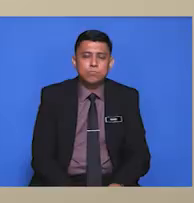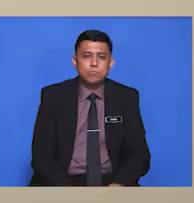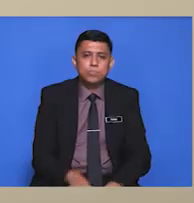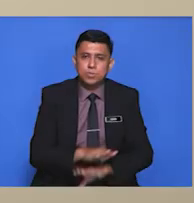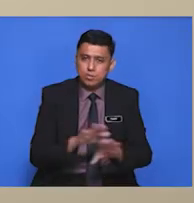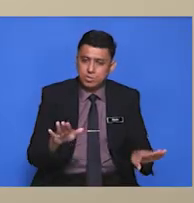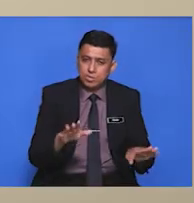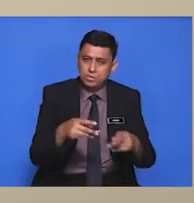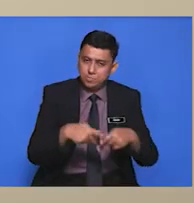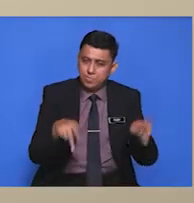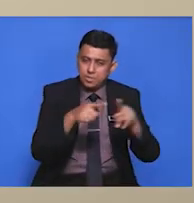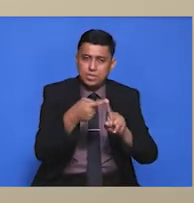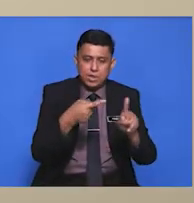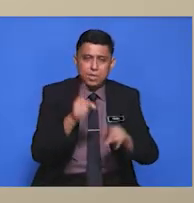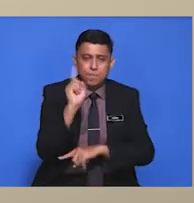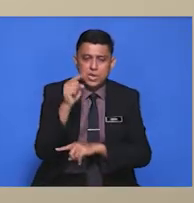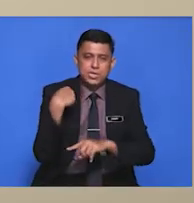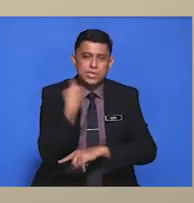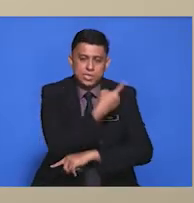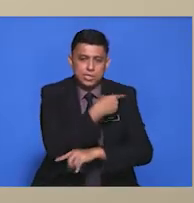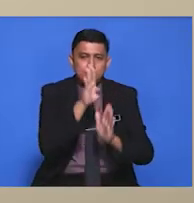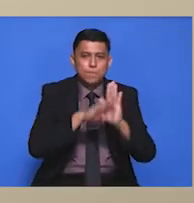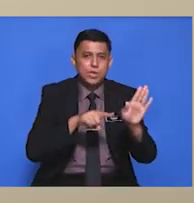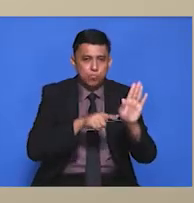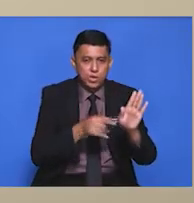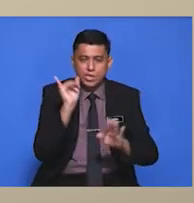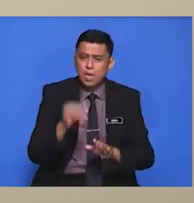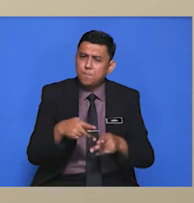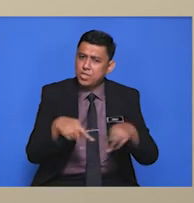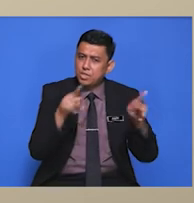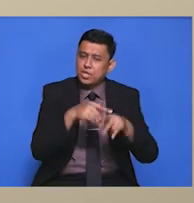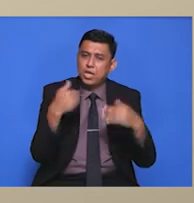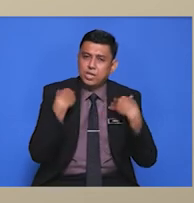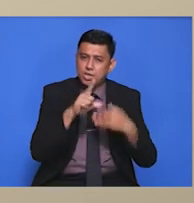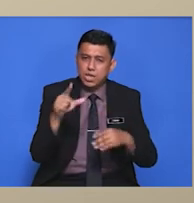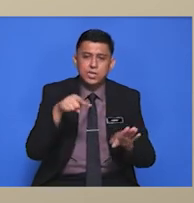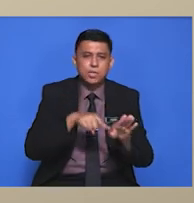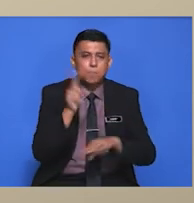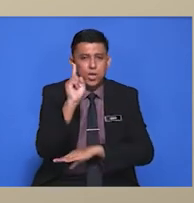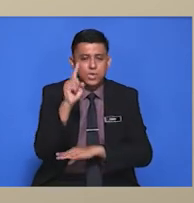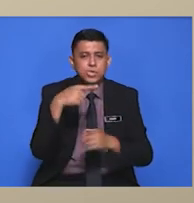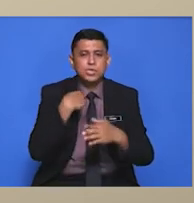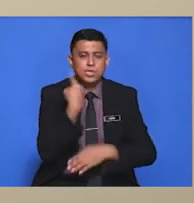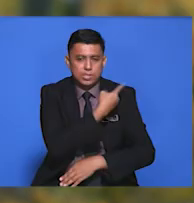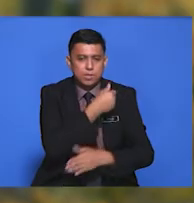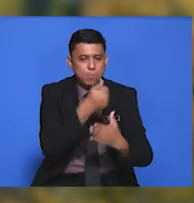Tidak penting dari mana kita bermula. Yang penting adalah di mana kita